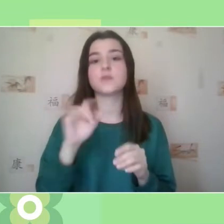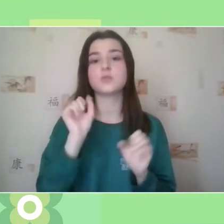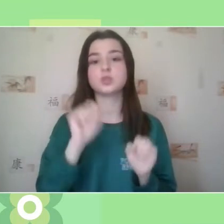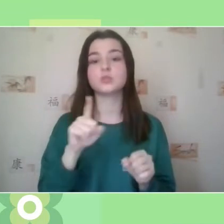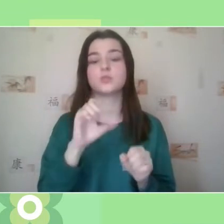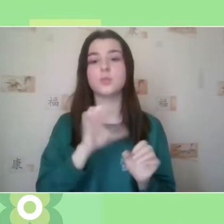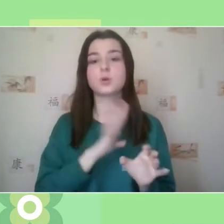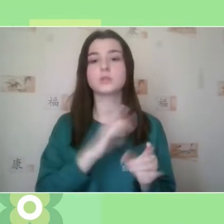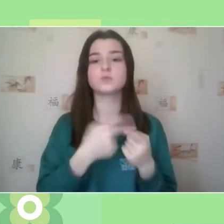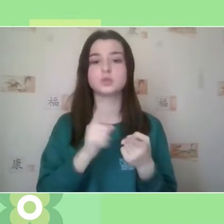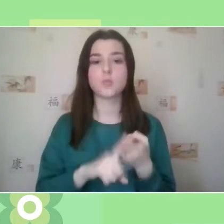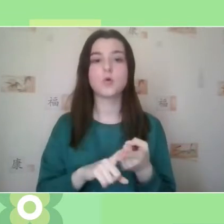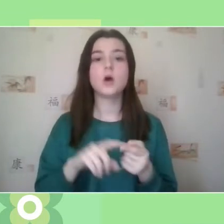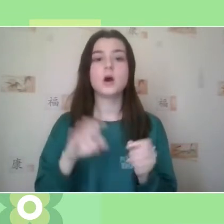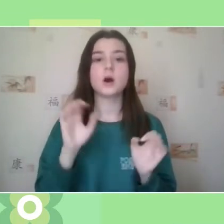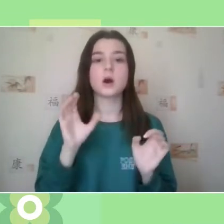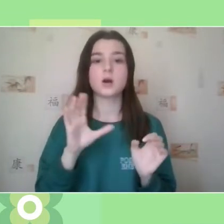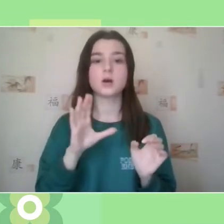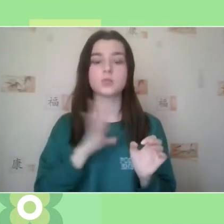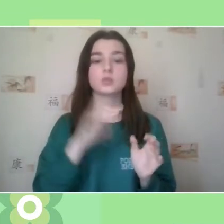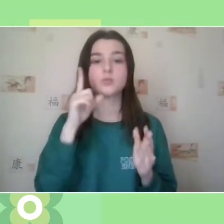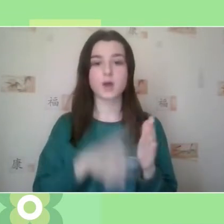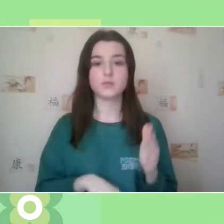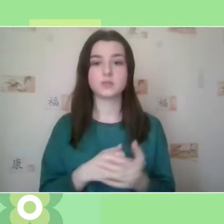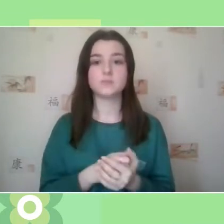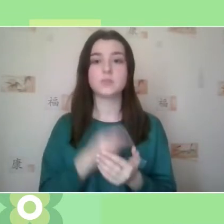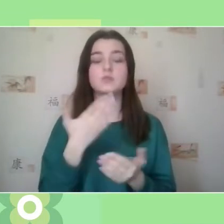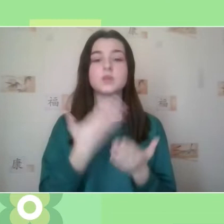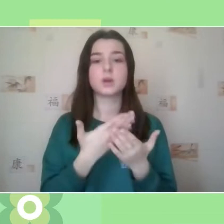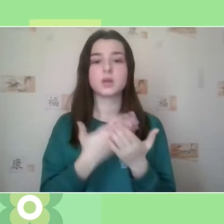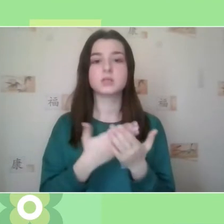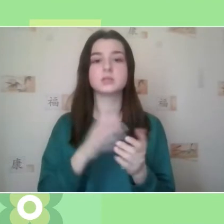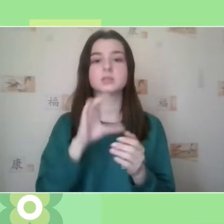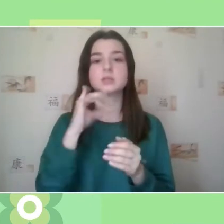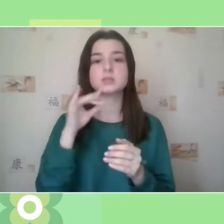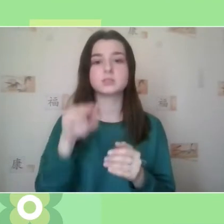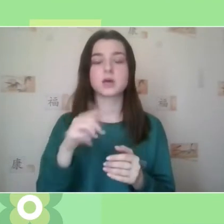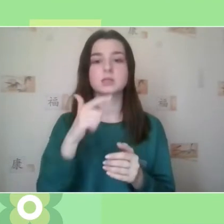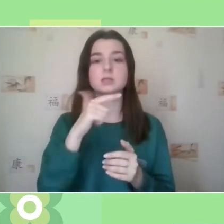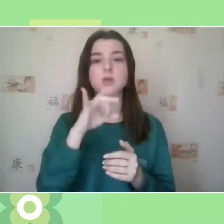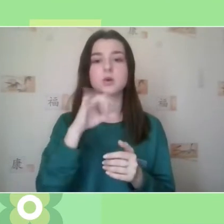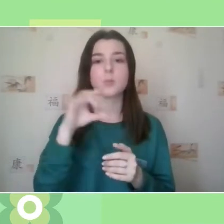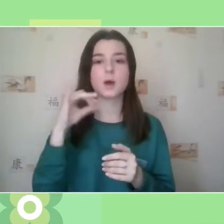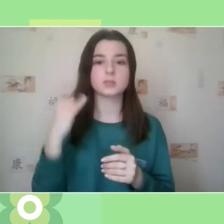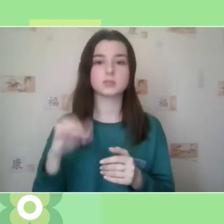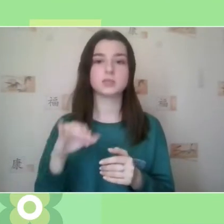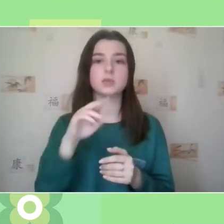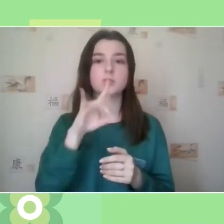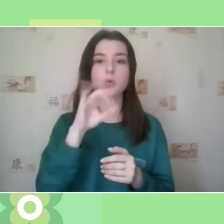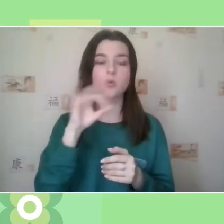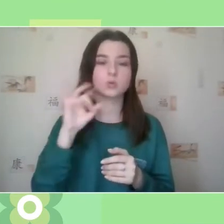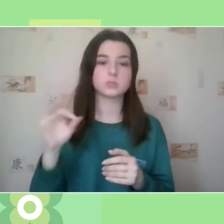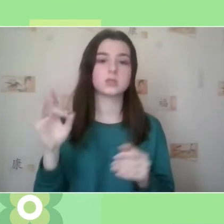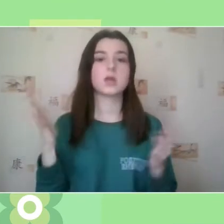цьому переконатись. Те, що стосується інструментів, я взяла для прикладу сайт «Громадський простір», сподіваюся, ви ним користуєтесь, чудовий портал, який